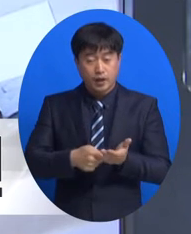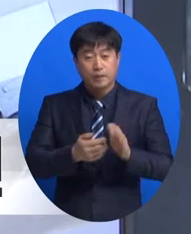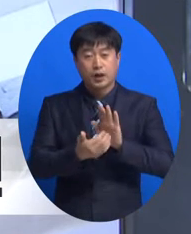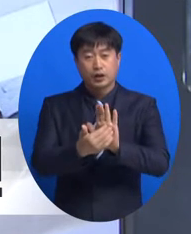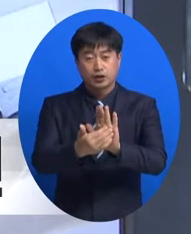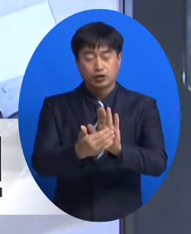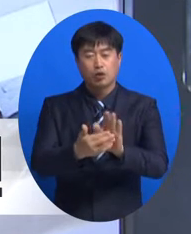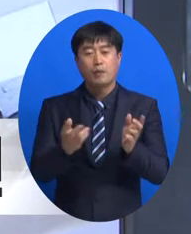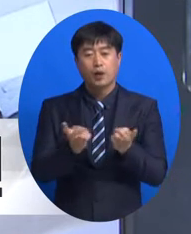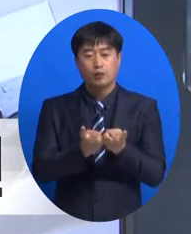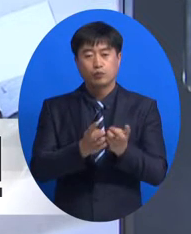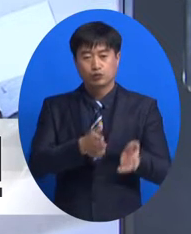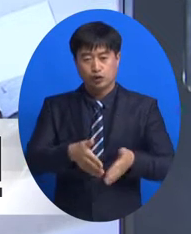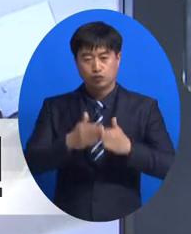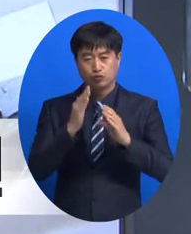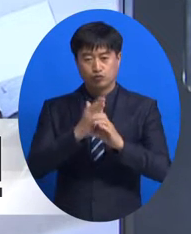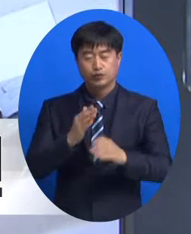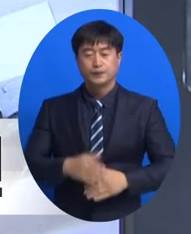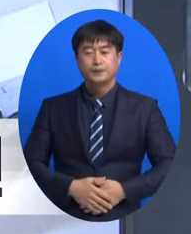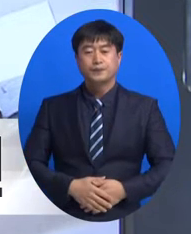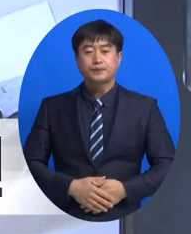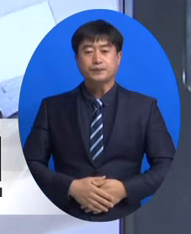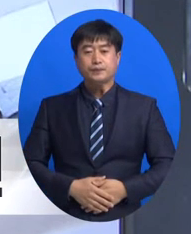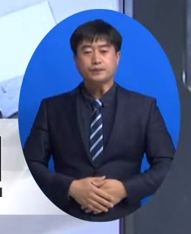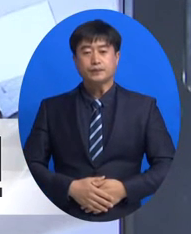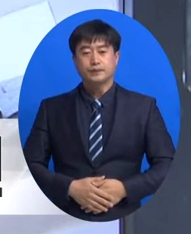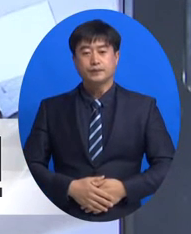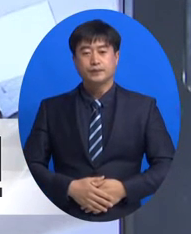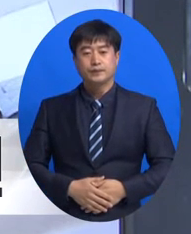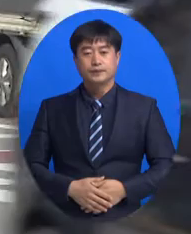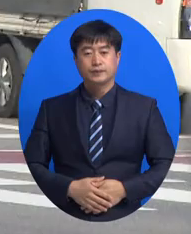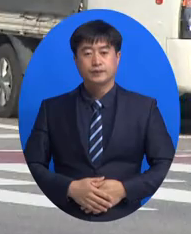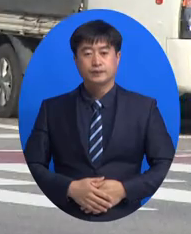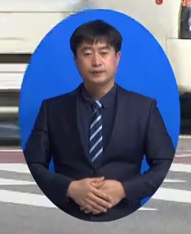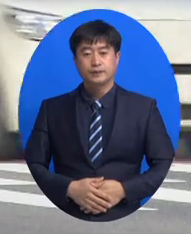대책을 추진합니다. 최창순 기자가 현장 취재했습니다.